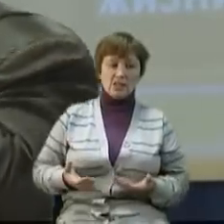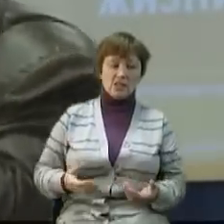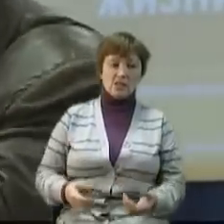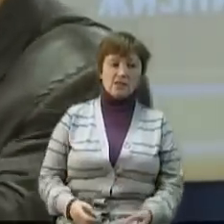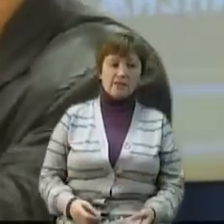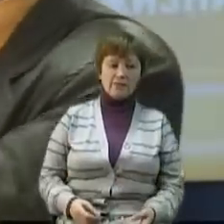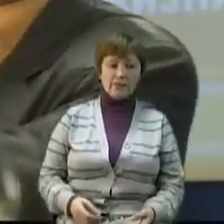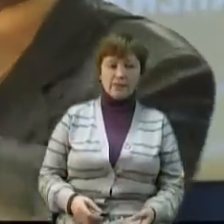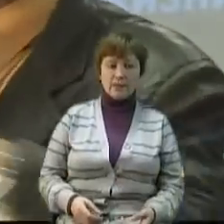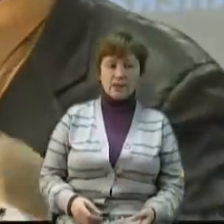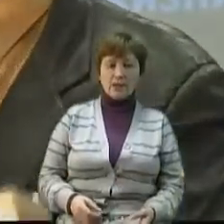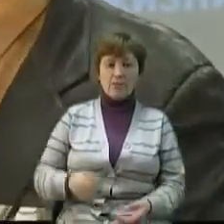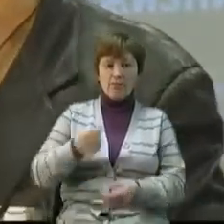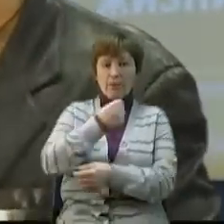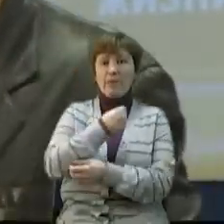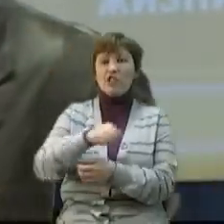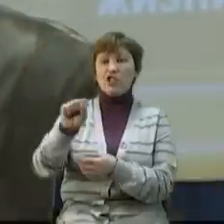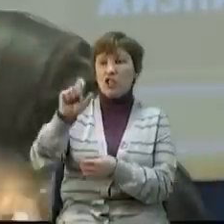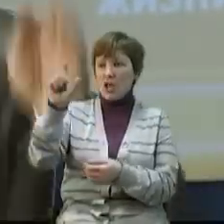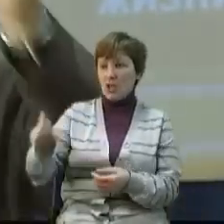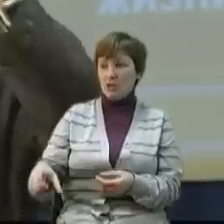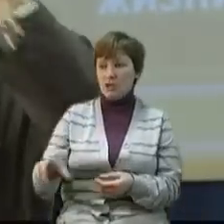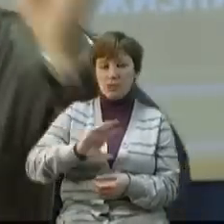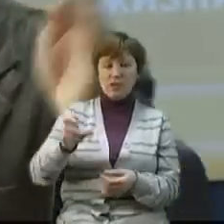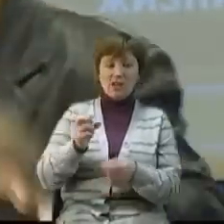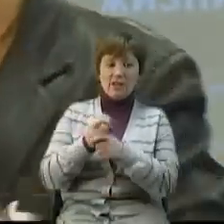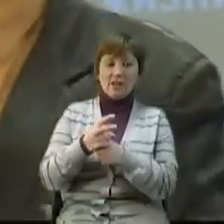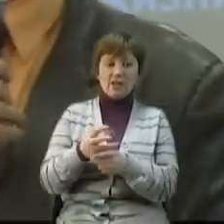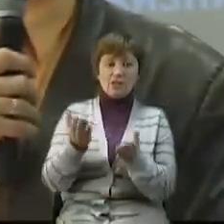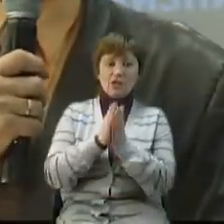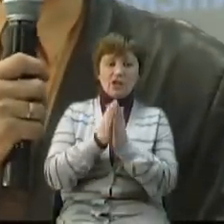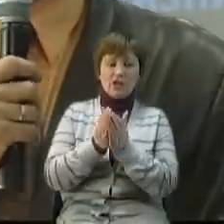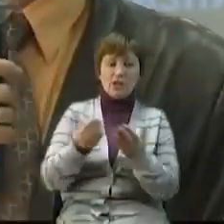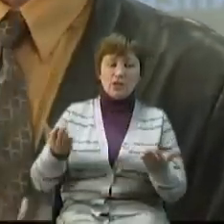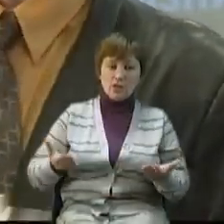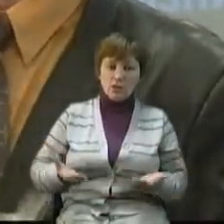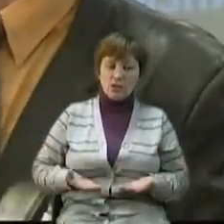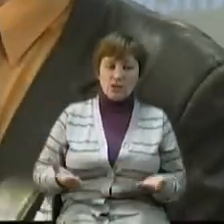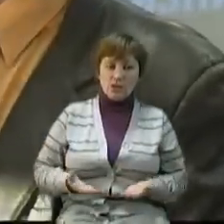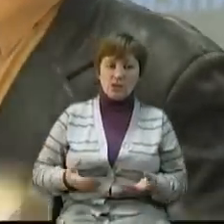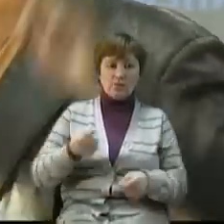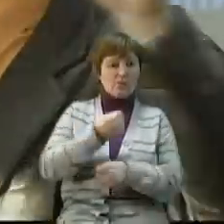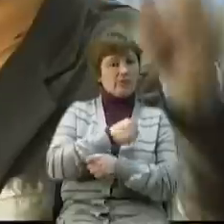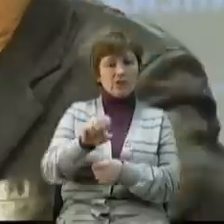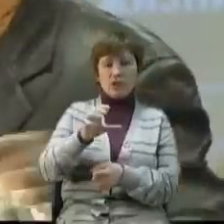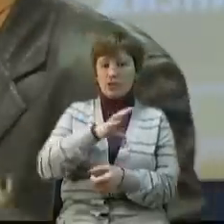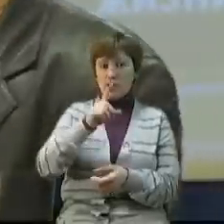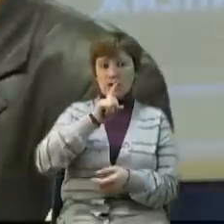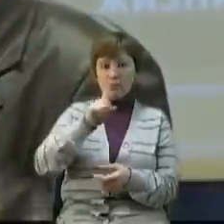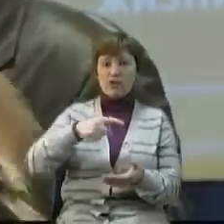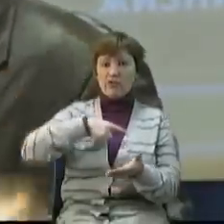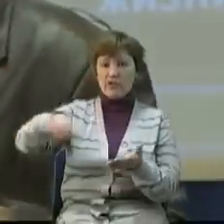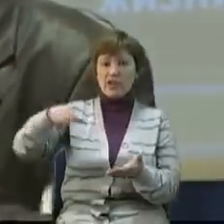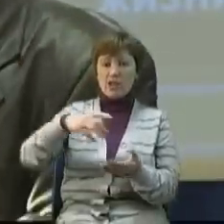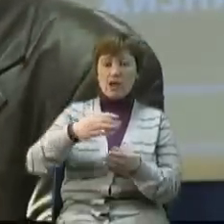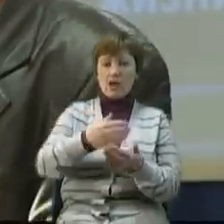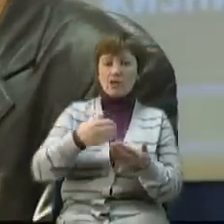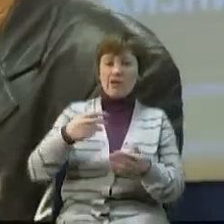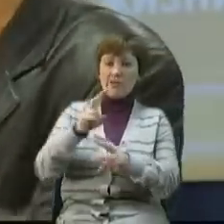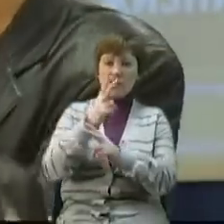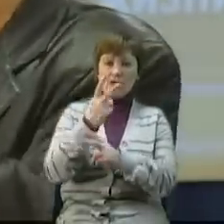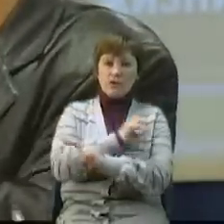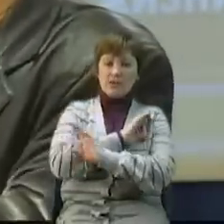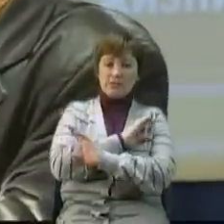что побеждающего не изглажу из книги жизни. Побеждающий не потерпит вреда второй смерти и получит белые